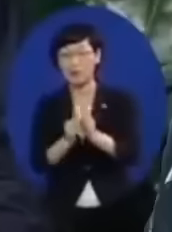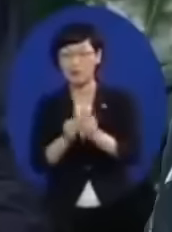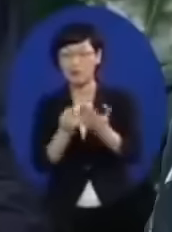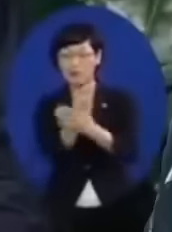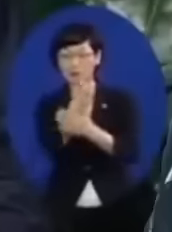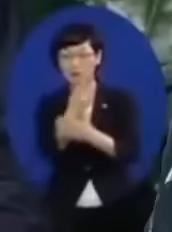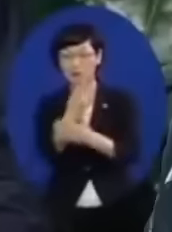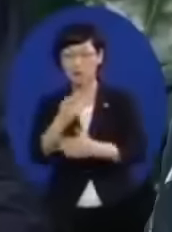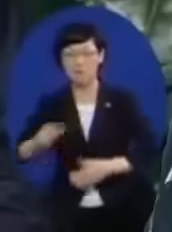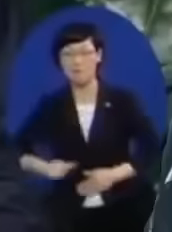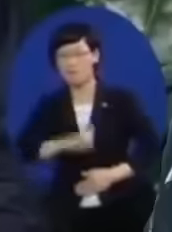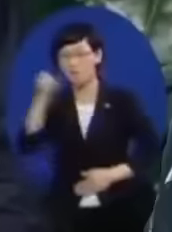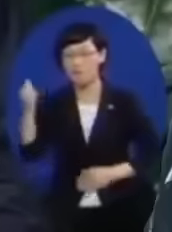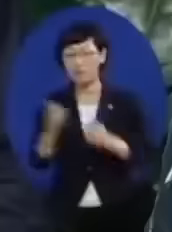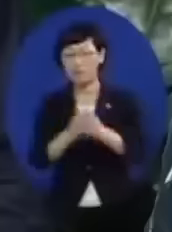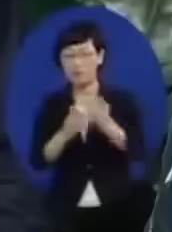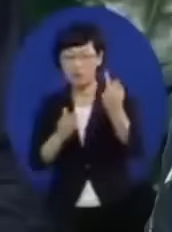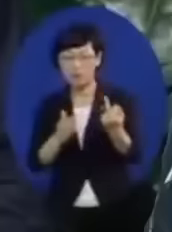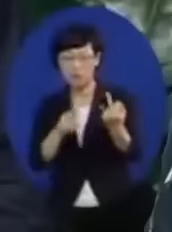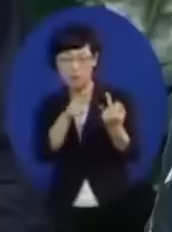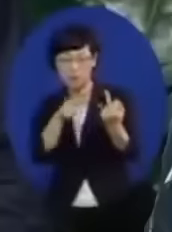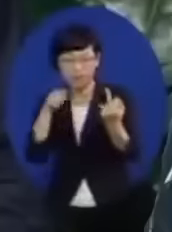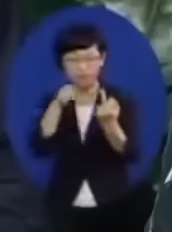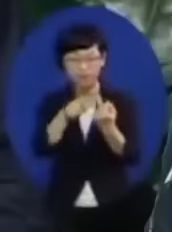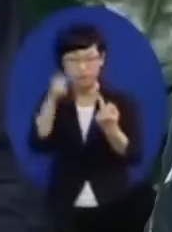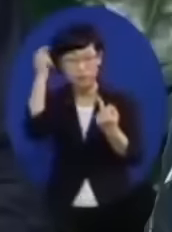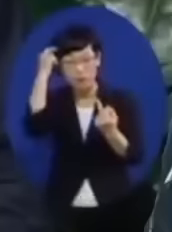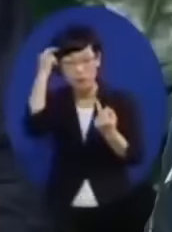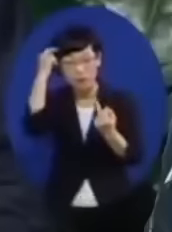분노해서 동생을 죽이려고 하니까